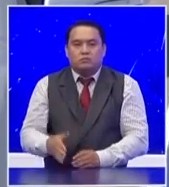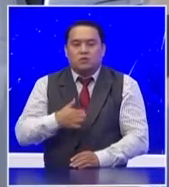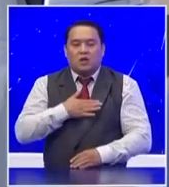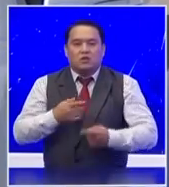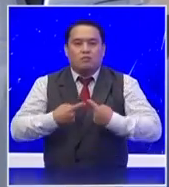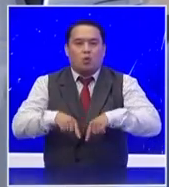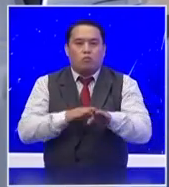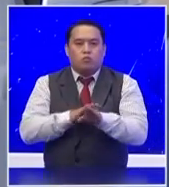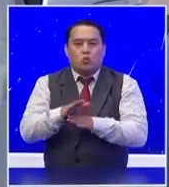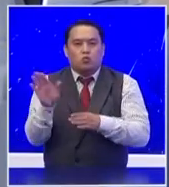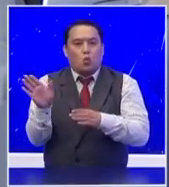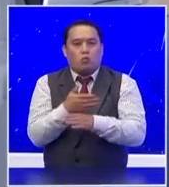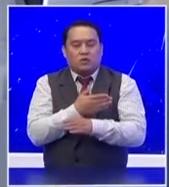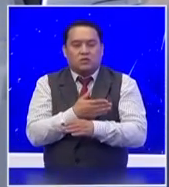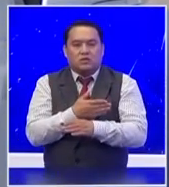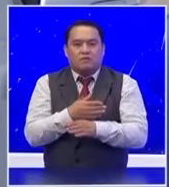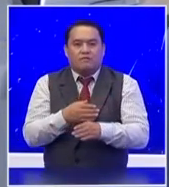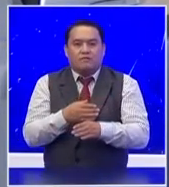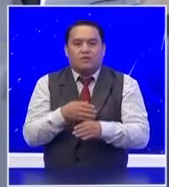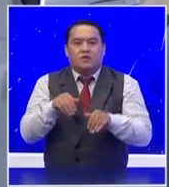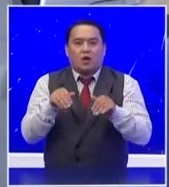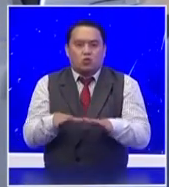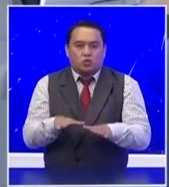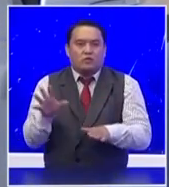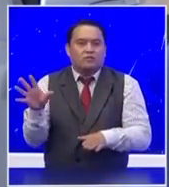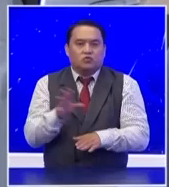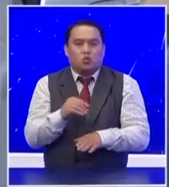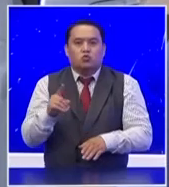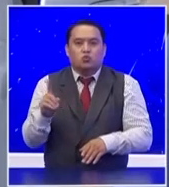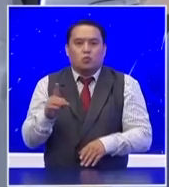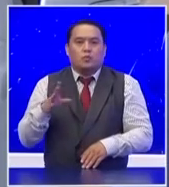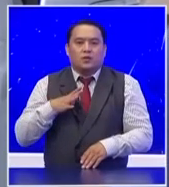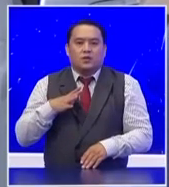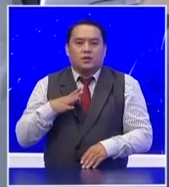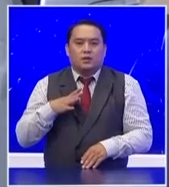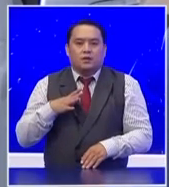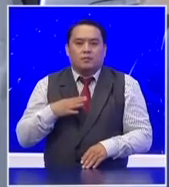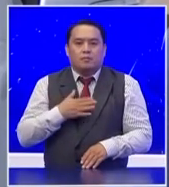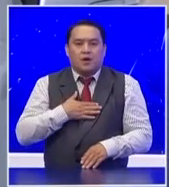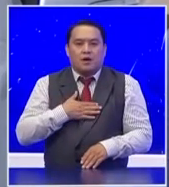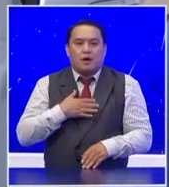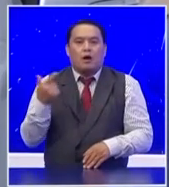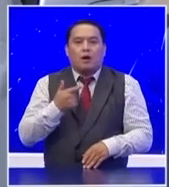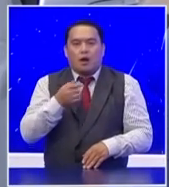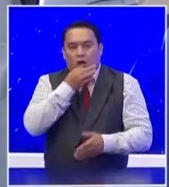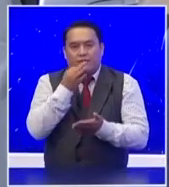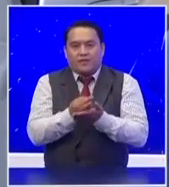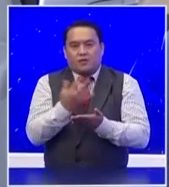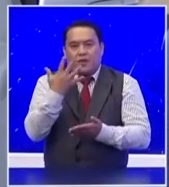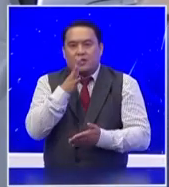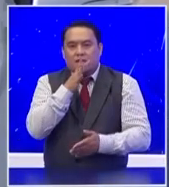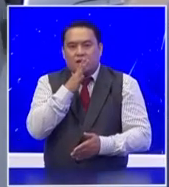полностью собирается устранять все выявленные нарушения. Все, что если, так как мы несем гарантийную ответственность на